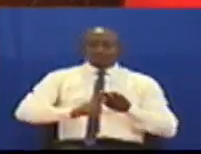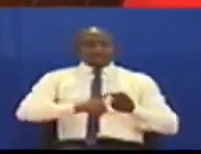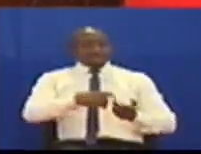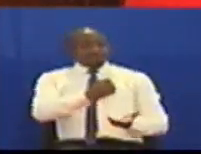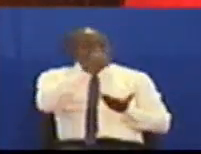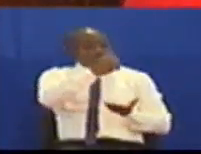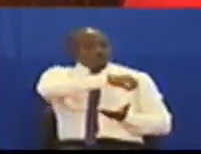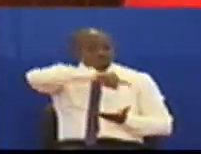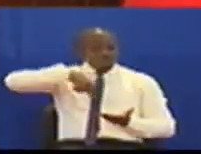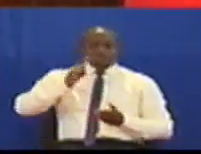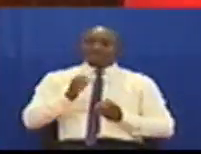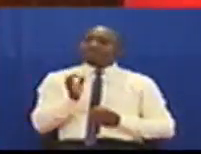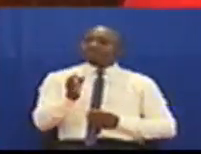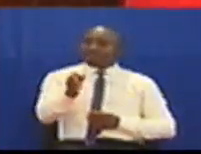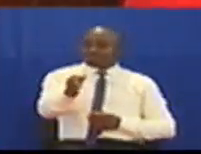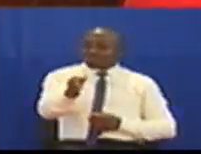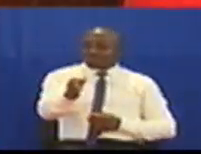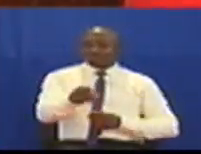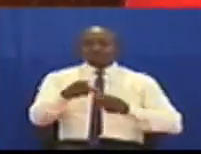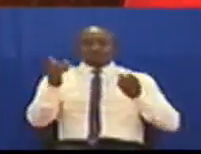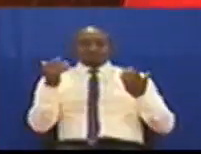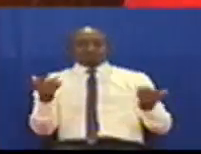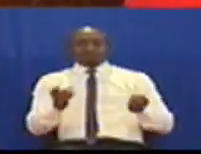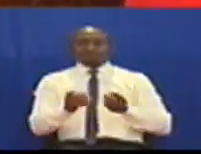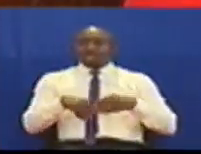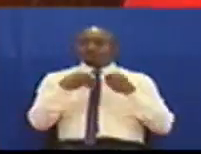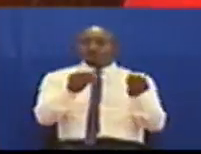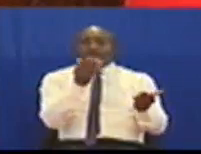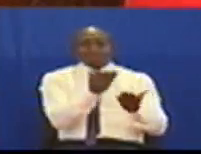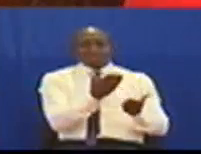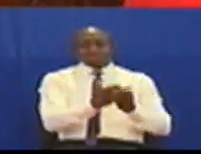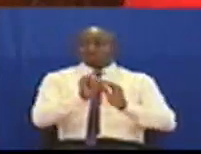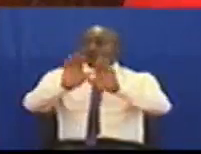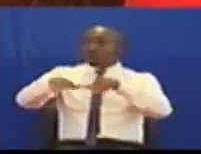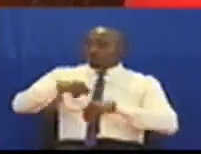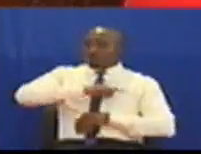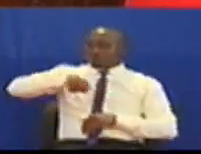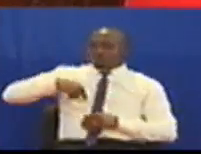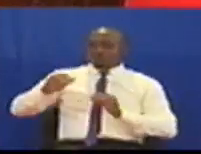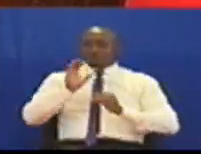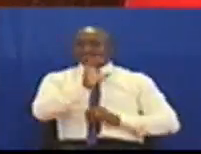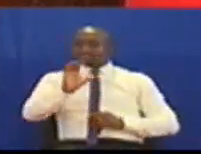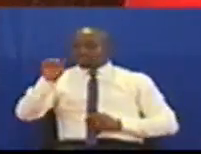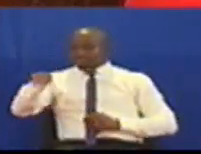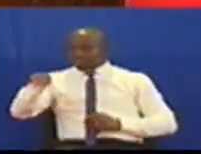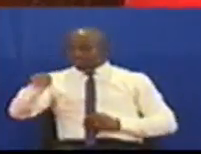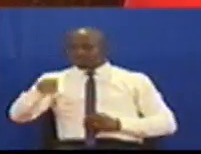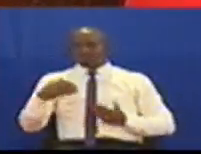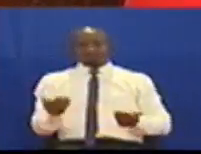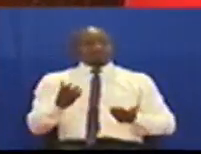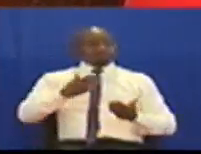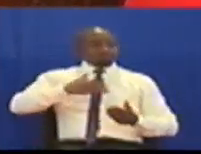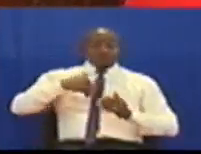iwe endelevu. Lakini natoa pendekezo kwa wabunge wenzangu wa Chama cha Mapinduzi ambao tunakwenda